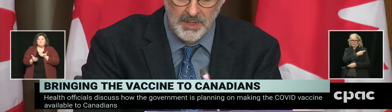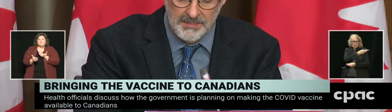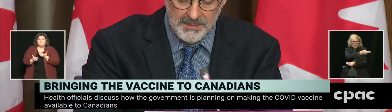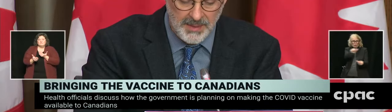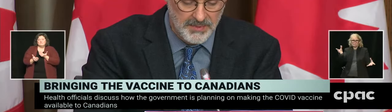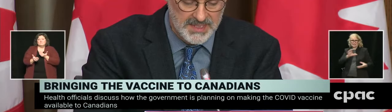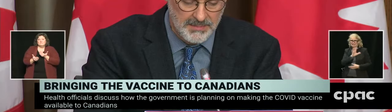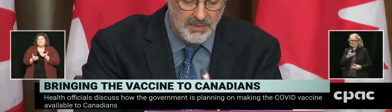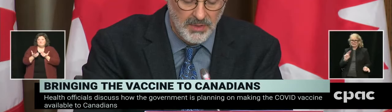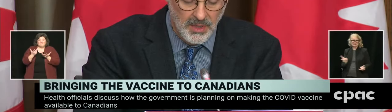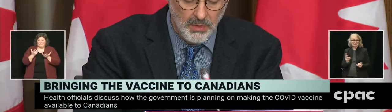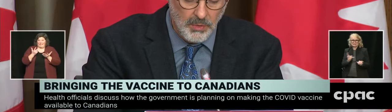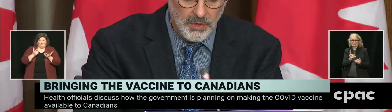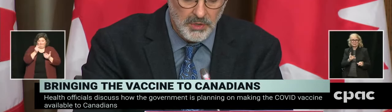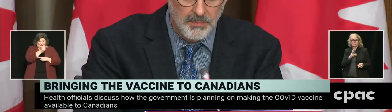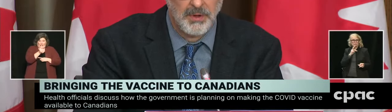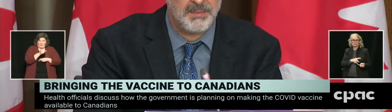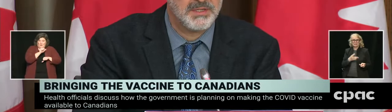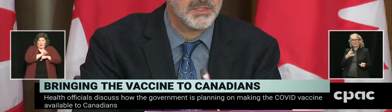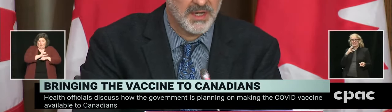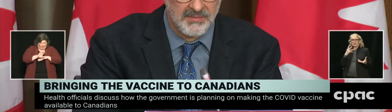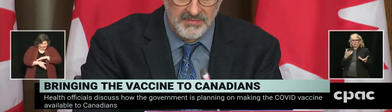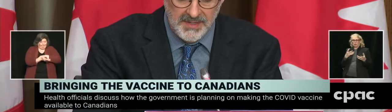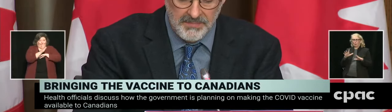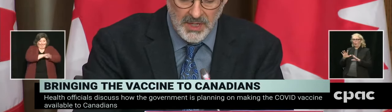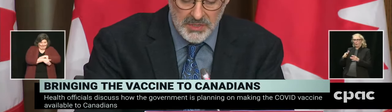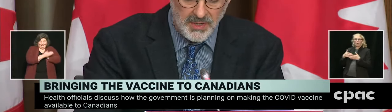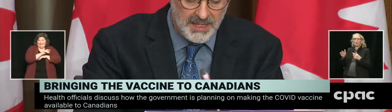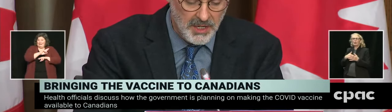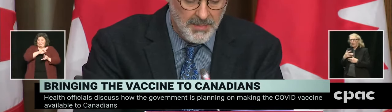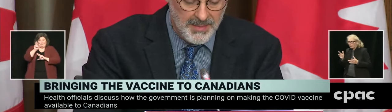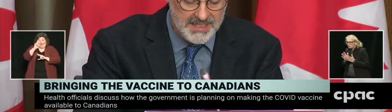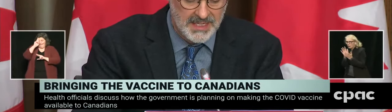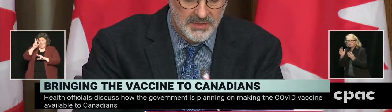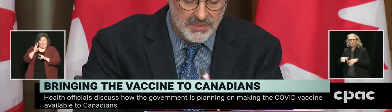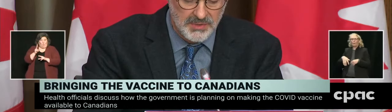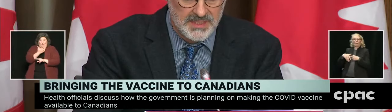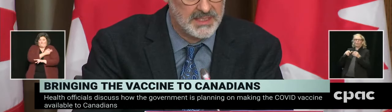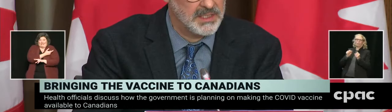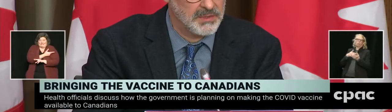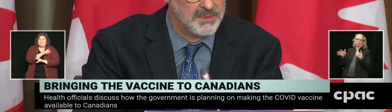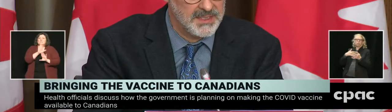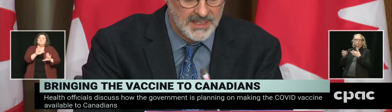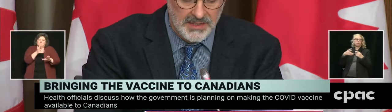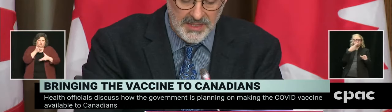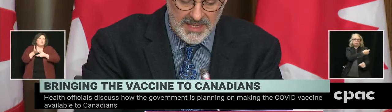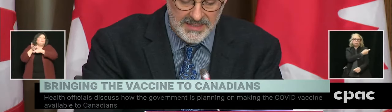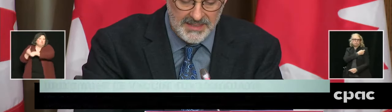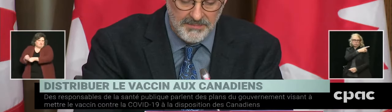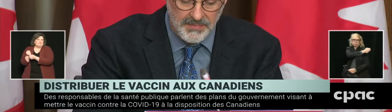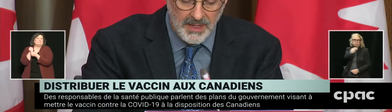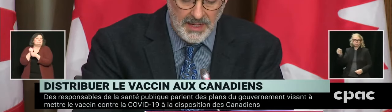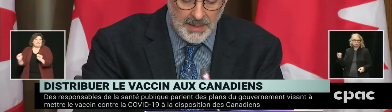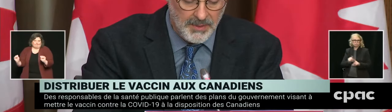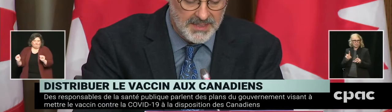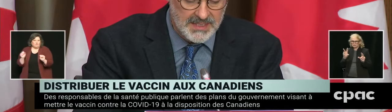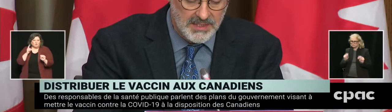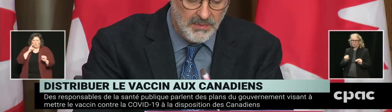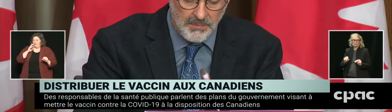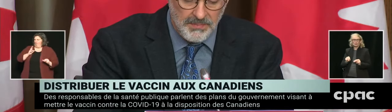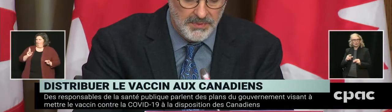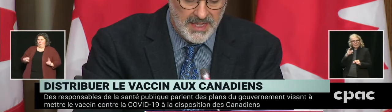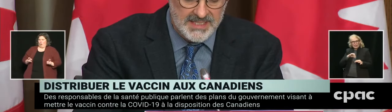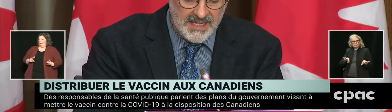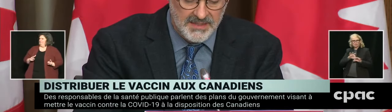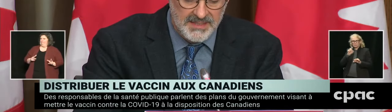COVID-19 le plus rapidement possible, aucun compromis ne sera fait sur les normes en matière de sûreté, d'innocuité et de qualité. La